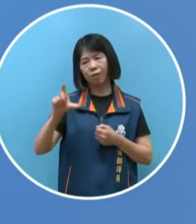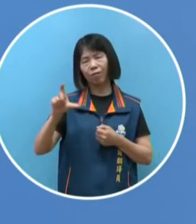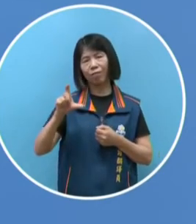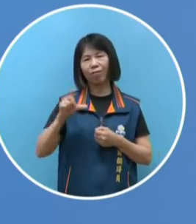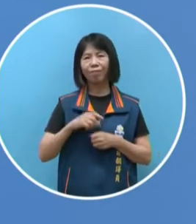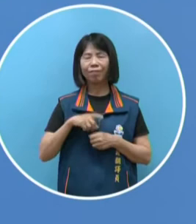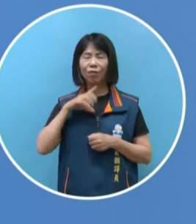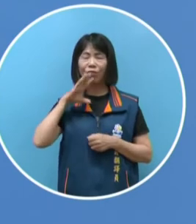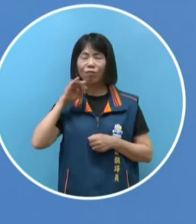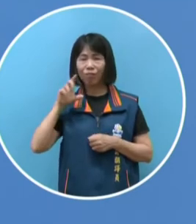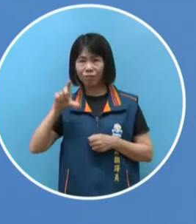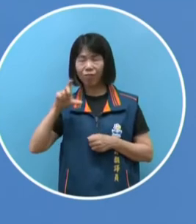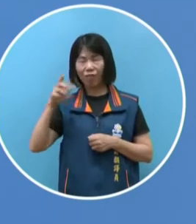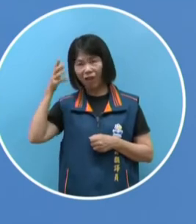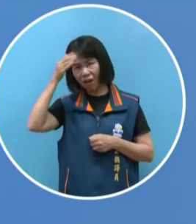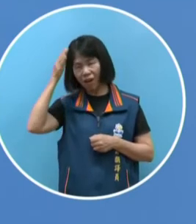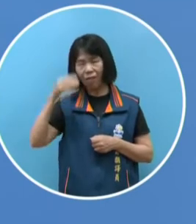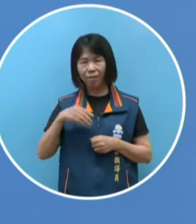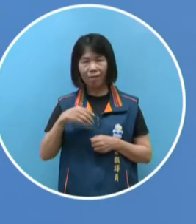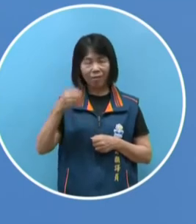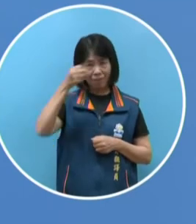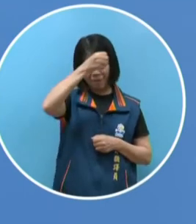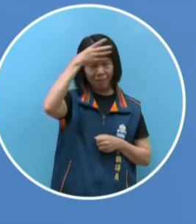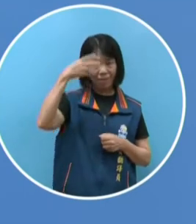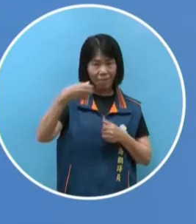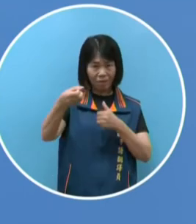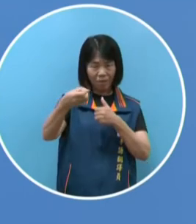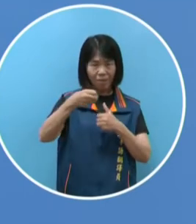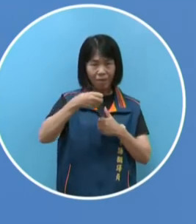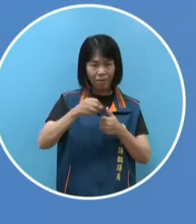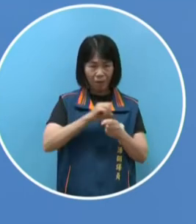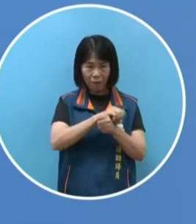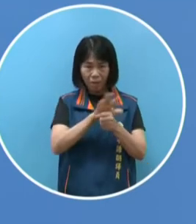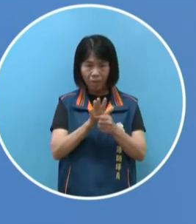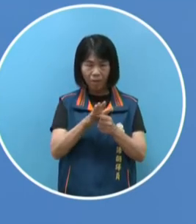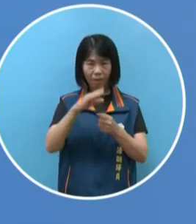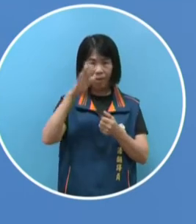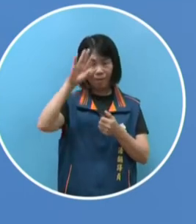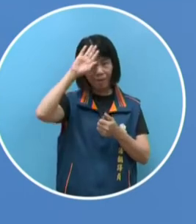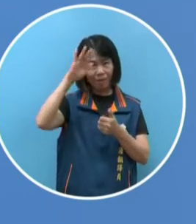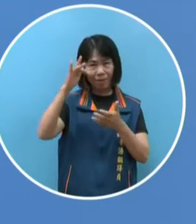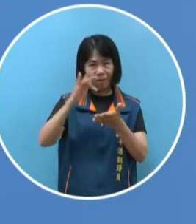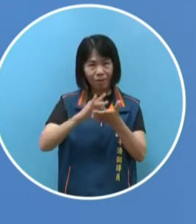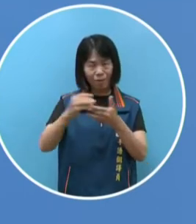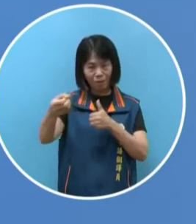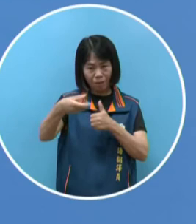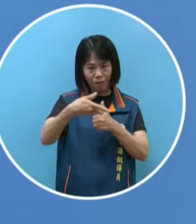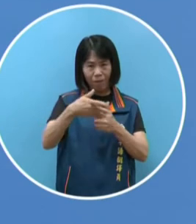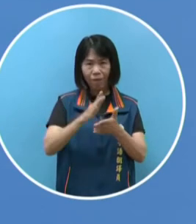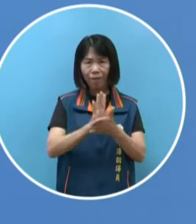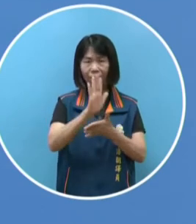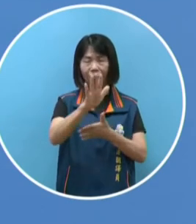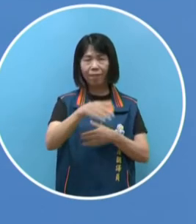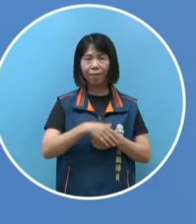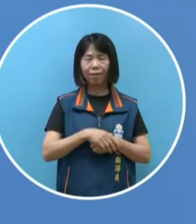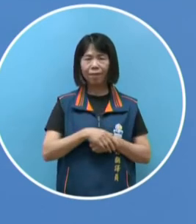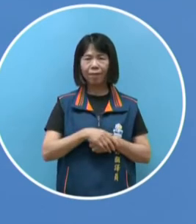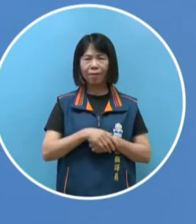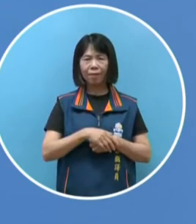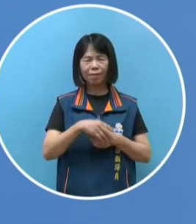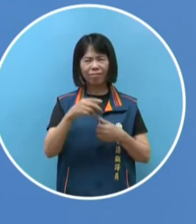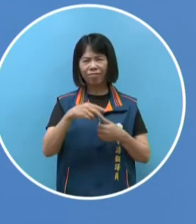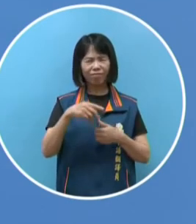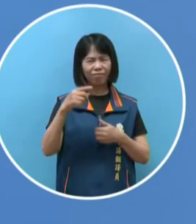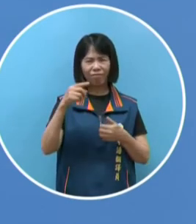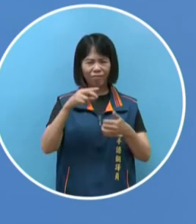所以其实年轻人感染到我们新冠病毒之后，就像流感化了之后，他可能就只是没有症